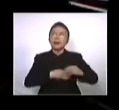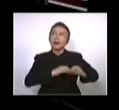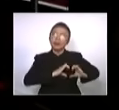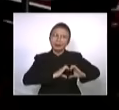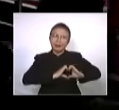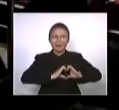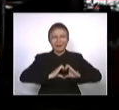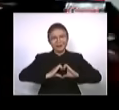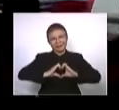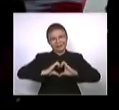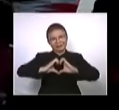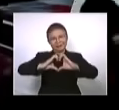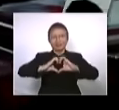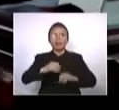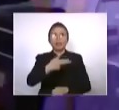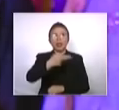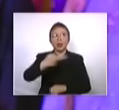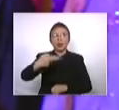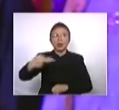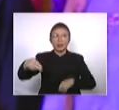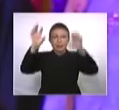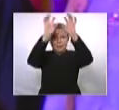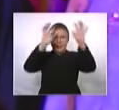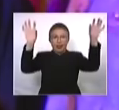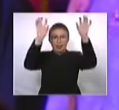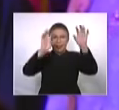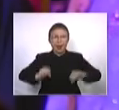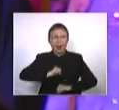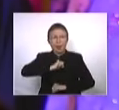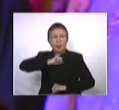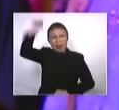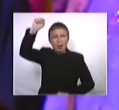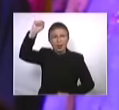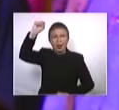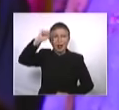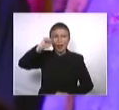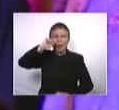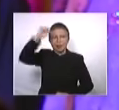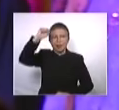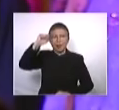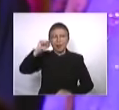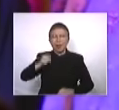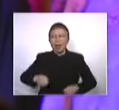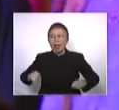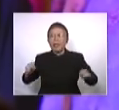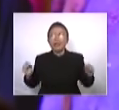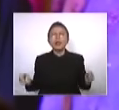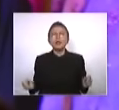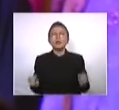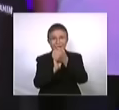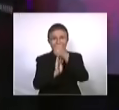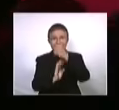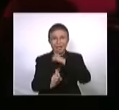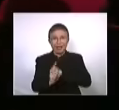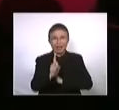psikologi menjelaskan bahwa tidak ada orang yang mirip 100% walaupun itu anak ke bapak begitu ya